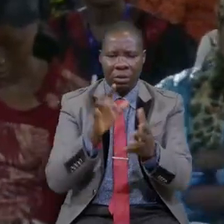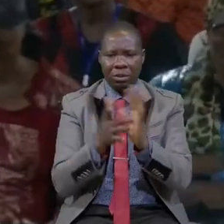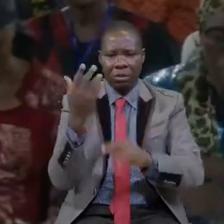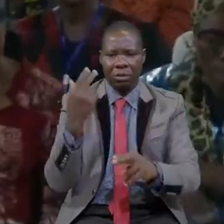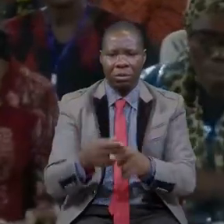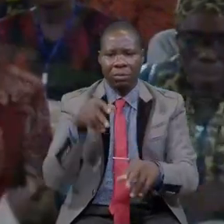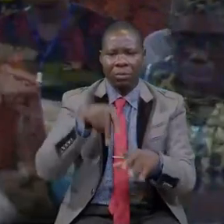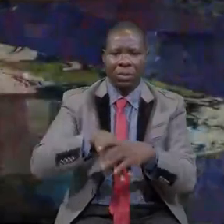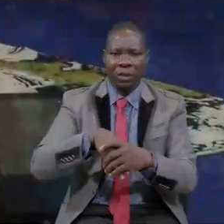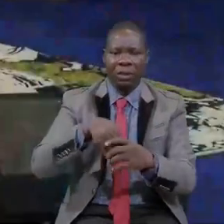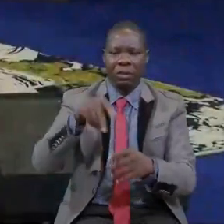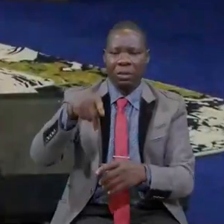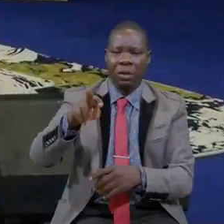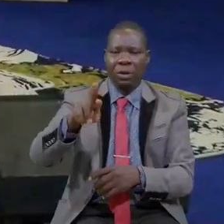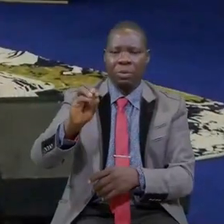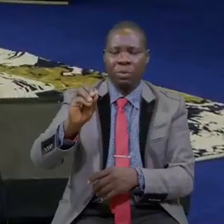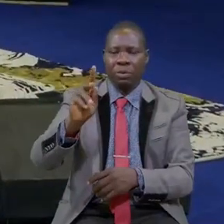Proverbe